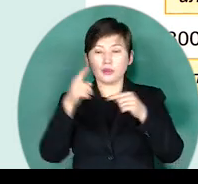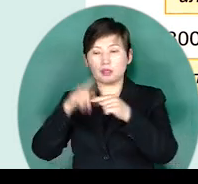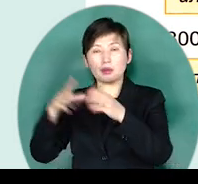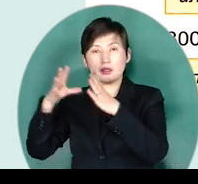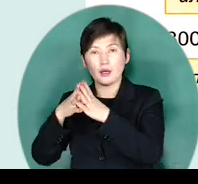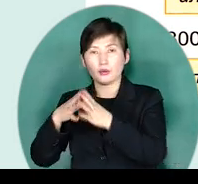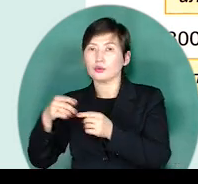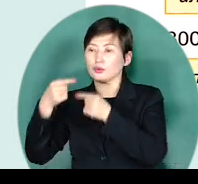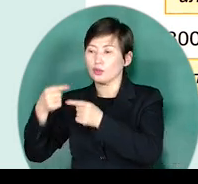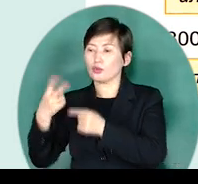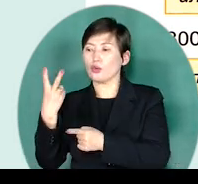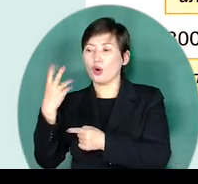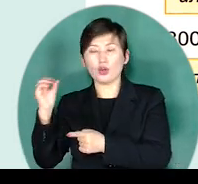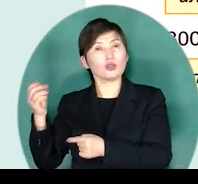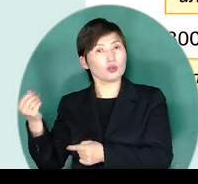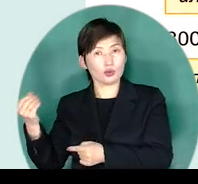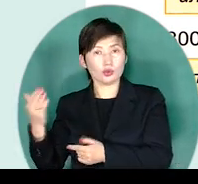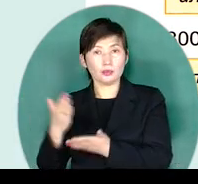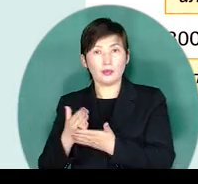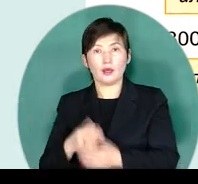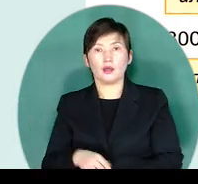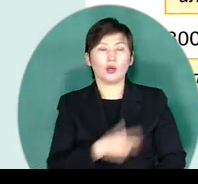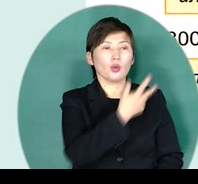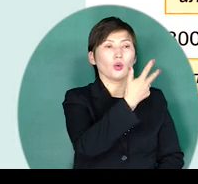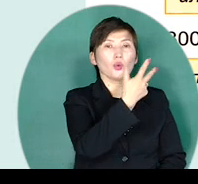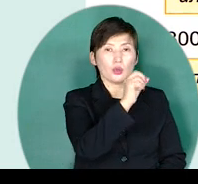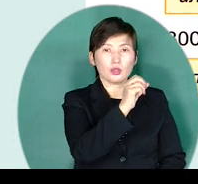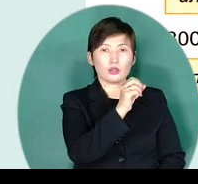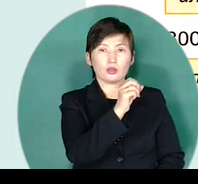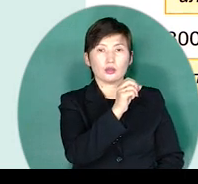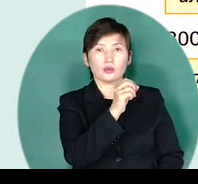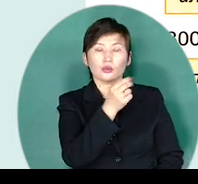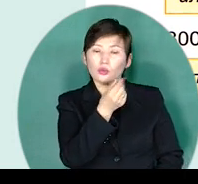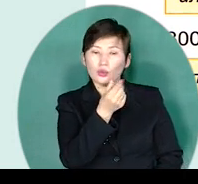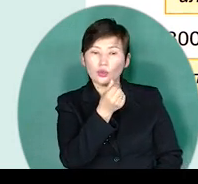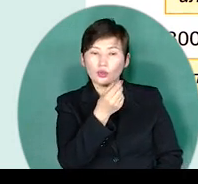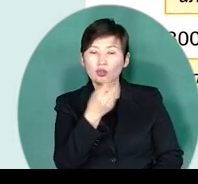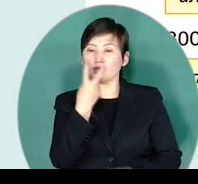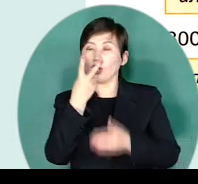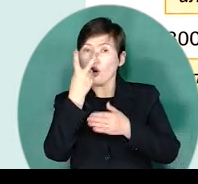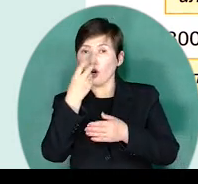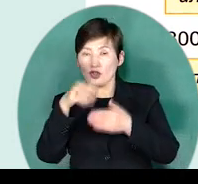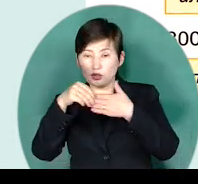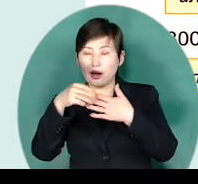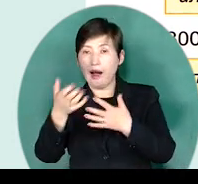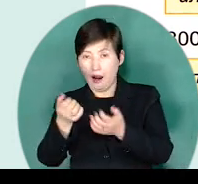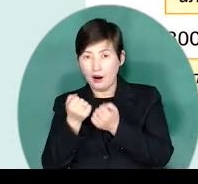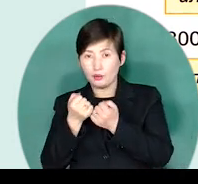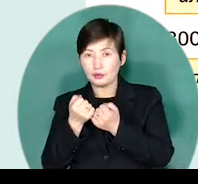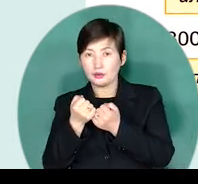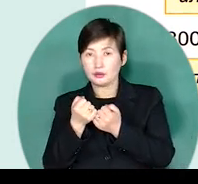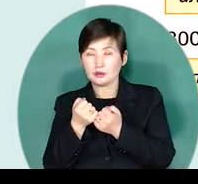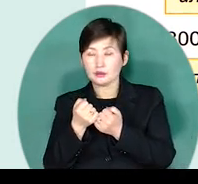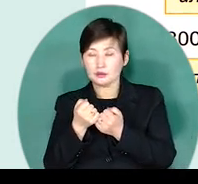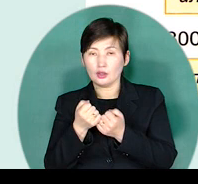нь 10. Нийт хэдэн төгрөг болж байна? 20 төгрөг болж байна. За 30 төгрөгийн өнгийн цааснаас 2-ыг авахад 30-ыг үрчих